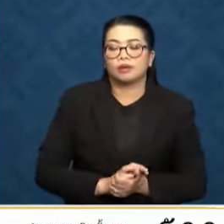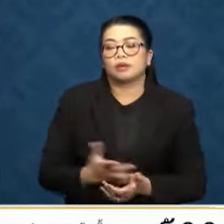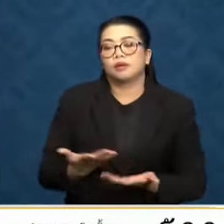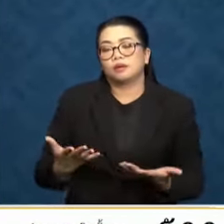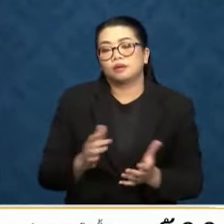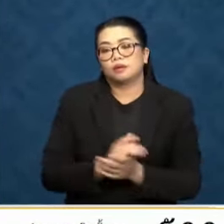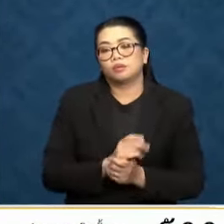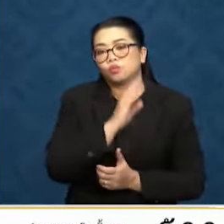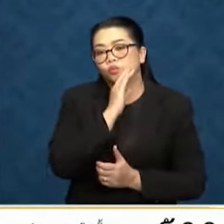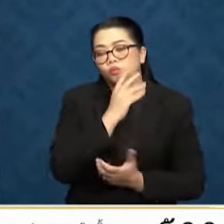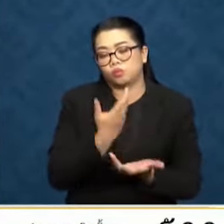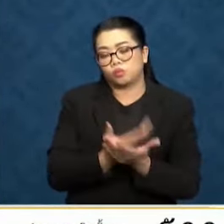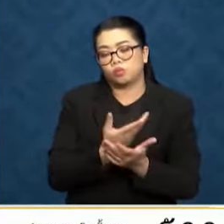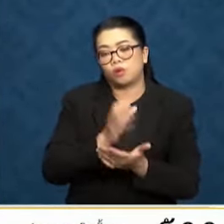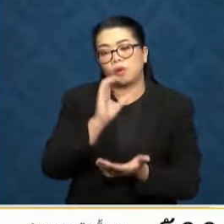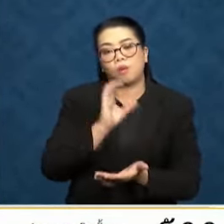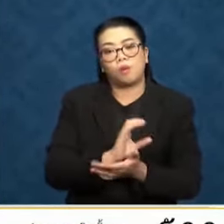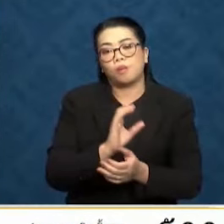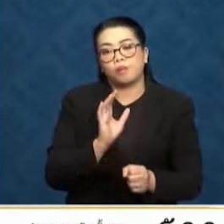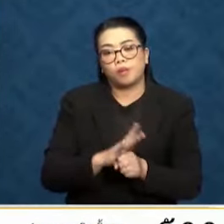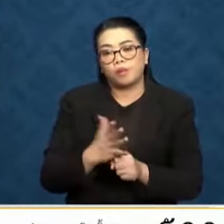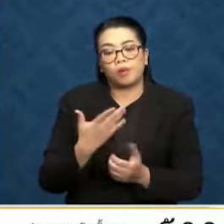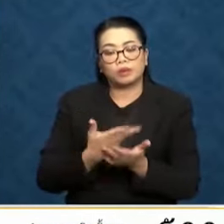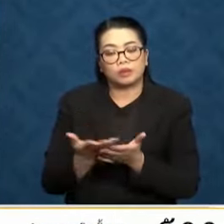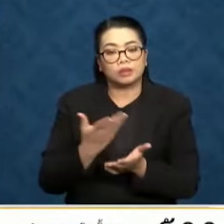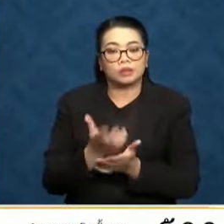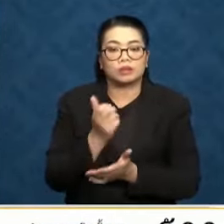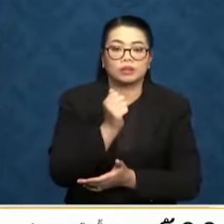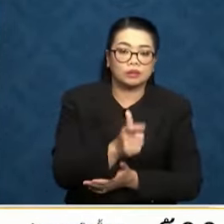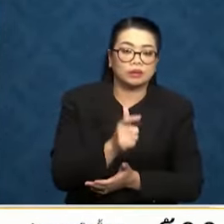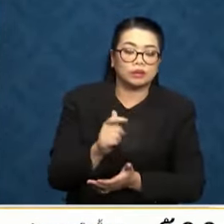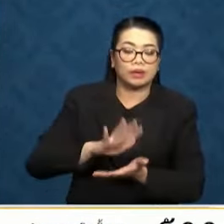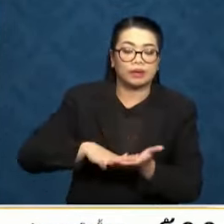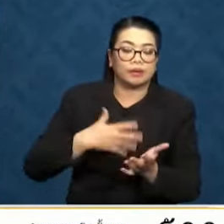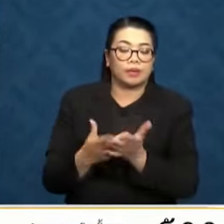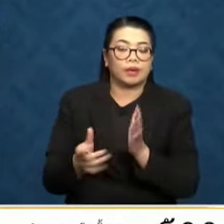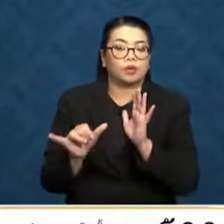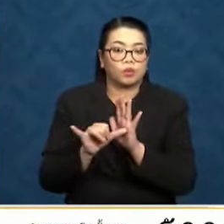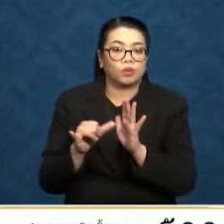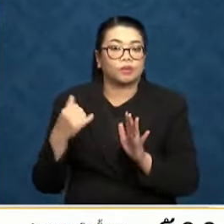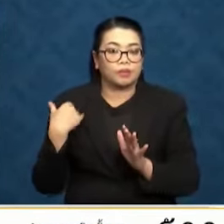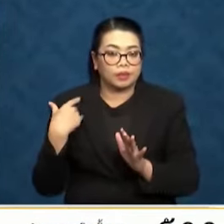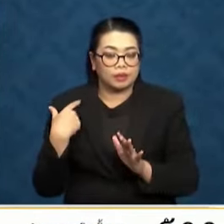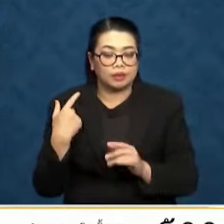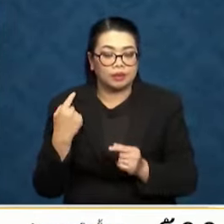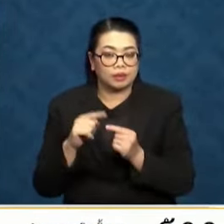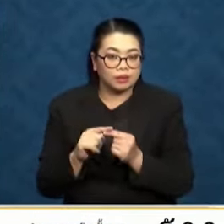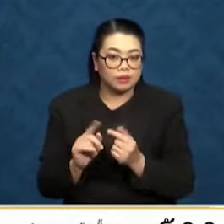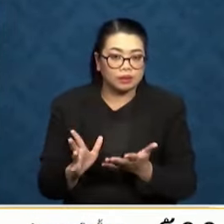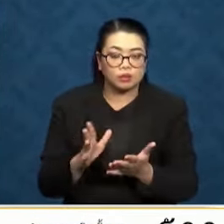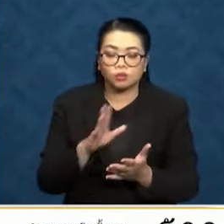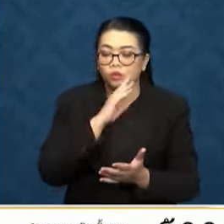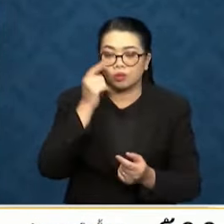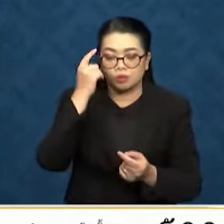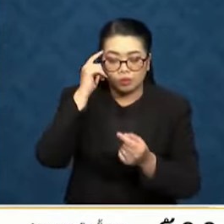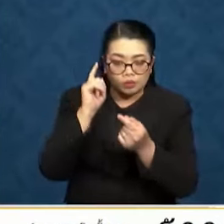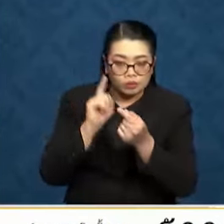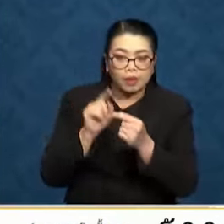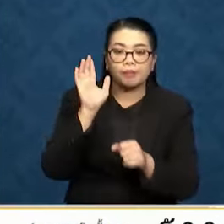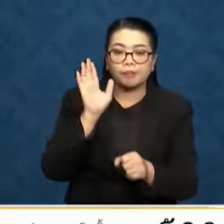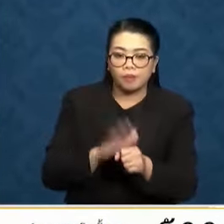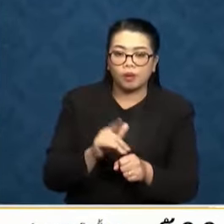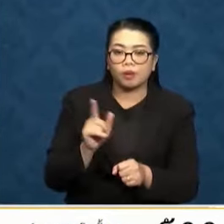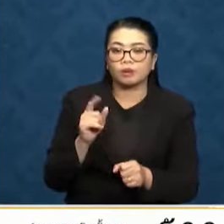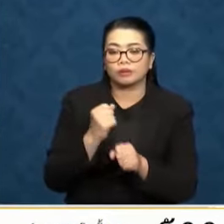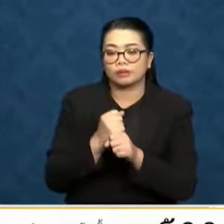จากงบประมาณนะคะคือการจัดซื้อจัดจ้างอย่างมียุทธศาสตร์รวมถึงค่ะถ้ามีวิสัยทัศน์มากพอในการใช้